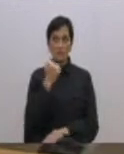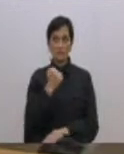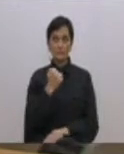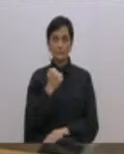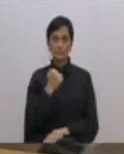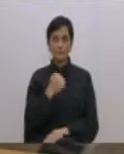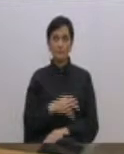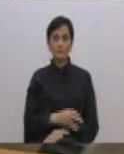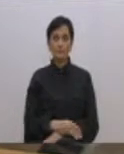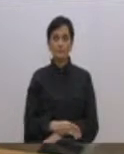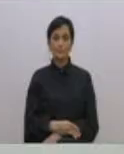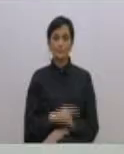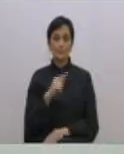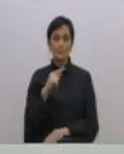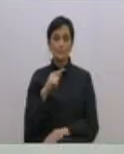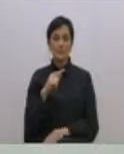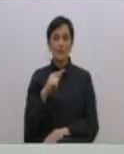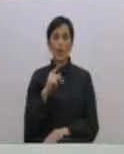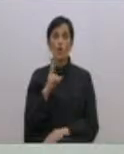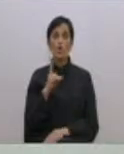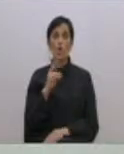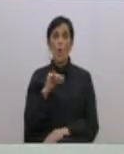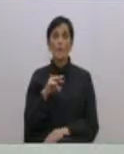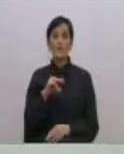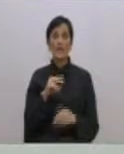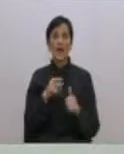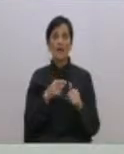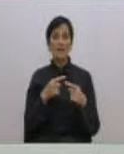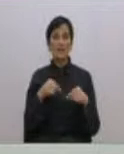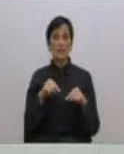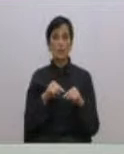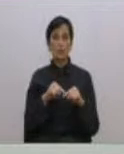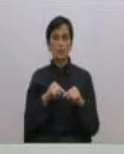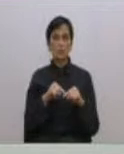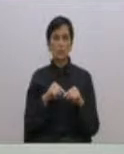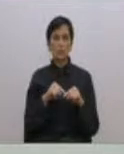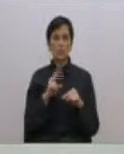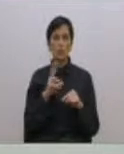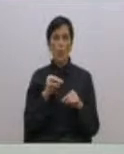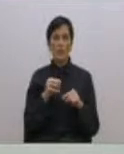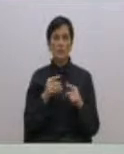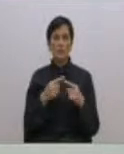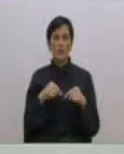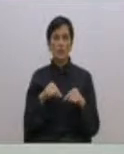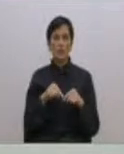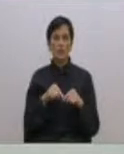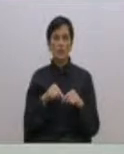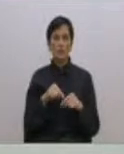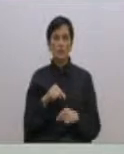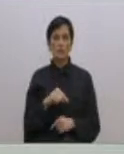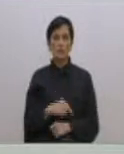Madlos, tengiș comitetul Sahelit tu arăvila, comitetul Sahelit, nu știu am